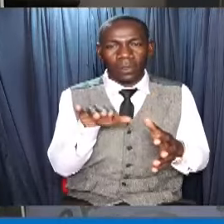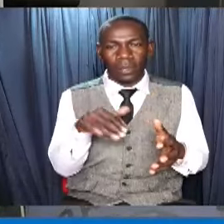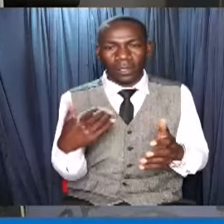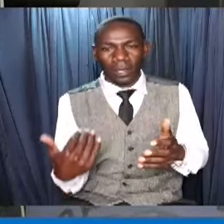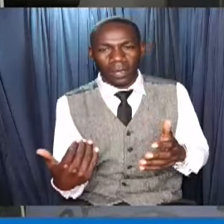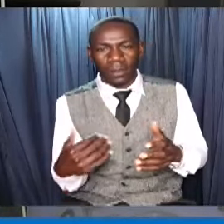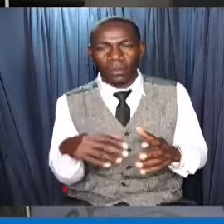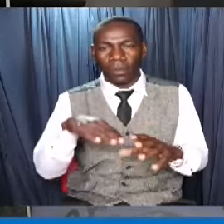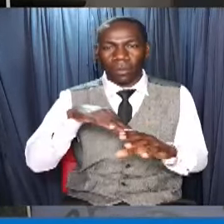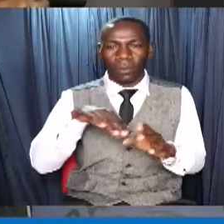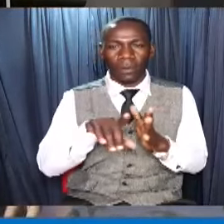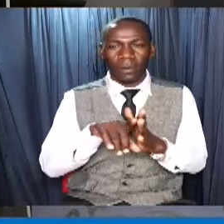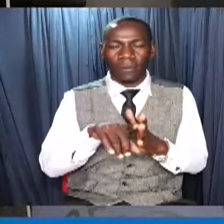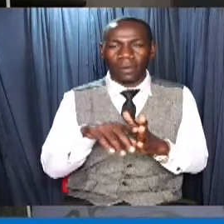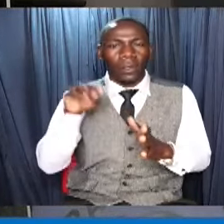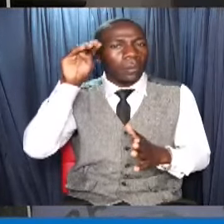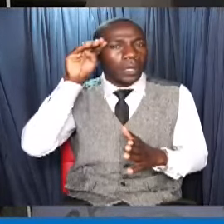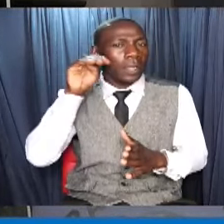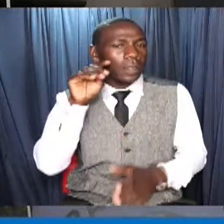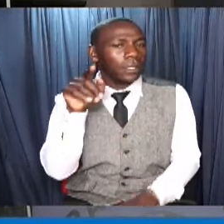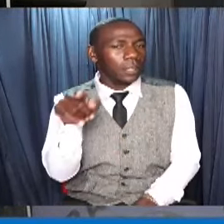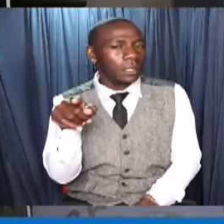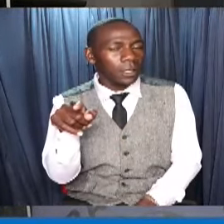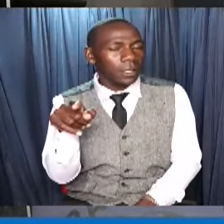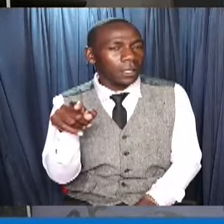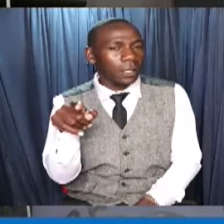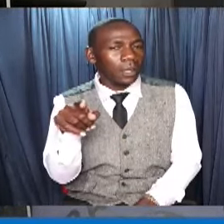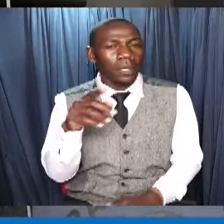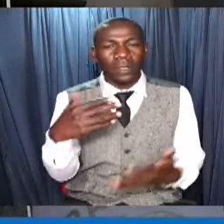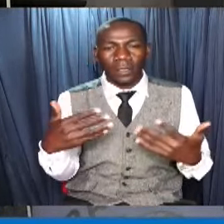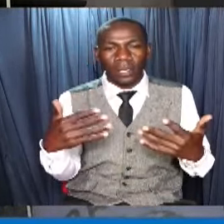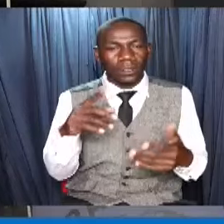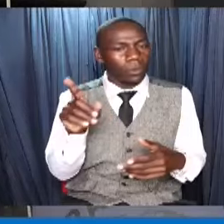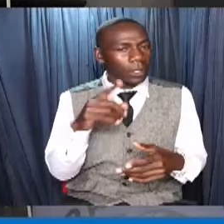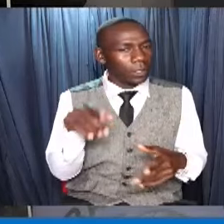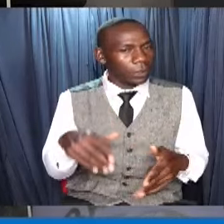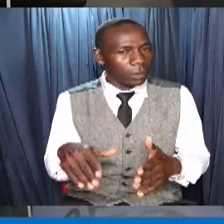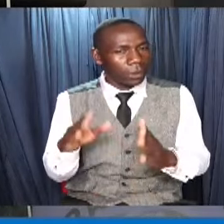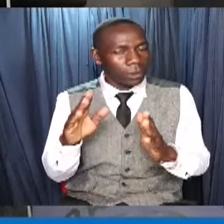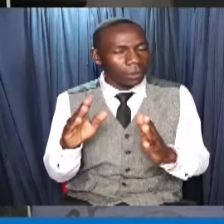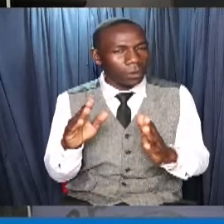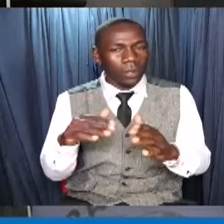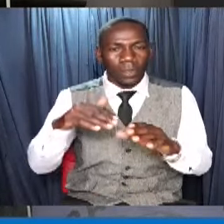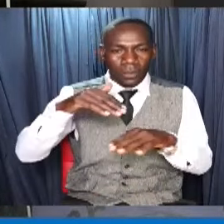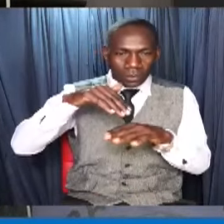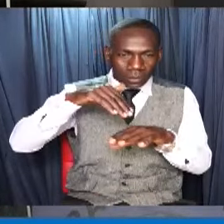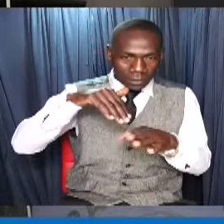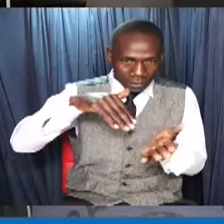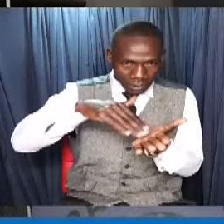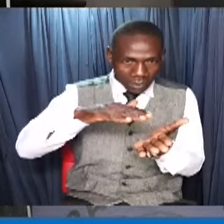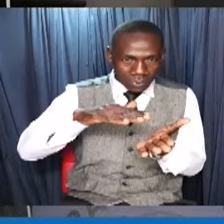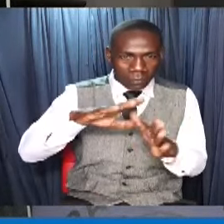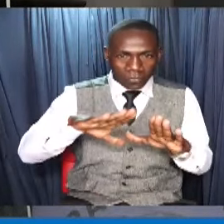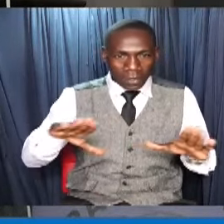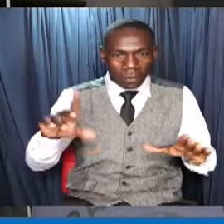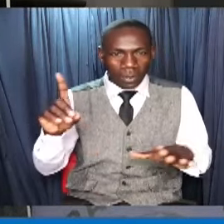wife. Mariamu yule. Mary. Maneno yalikoseka. Something went. Amba wewe uliwatuma shambani siku fulani siku. You sent them